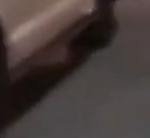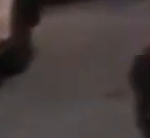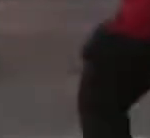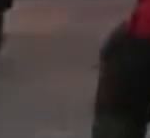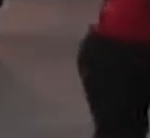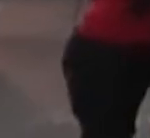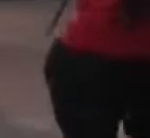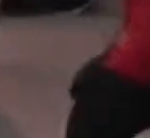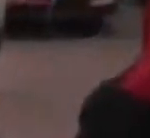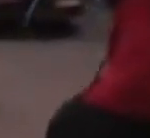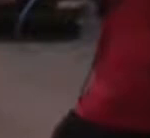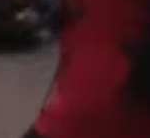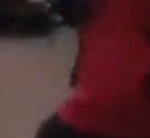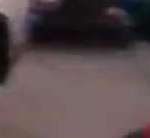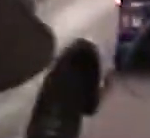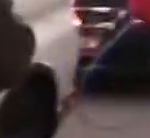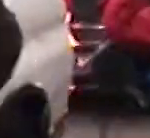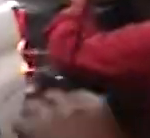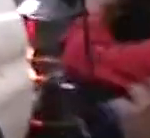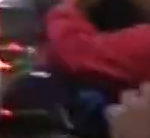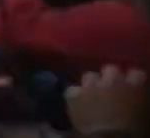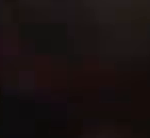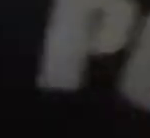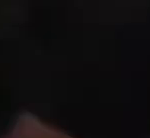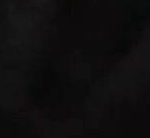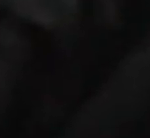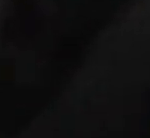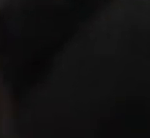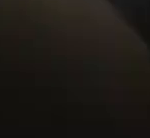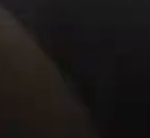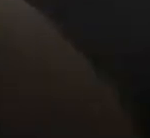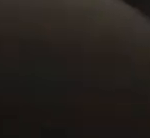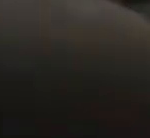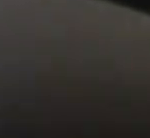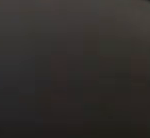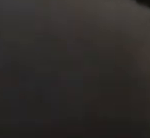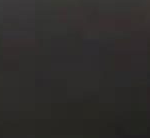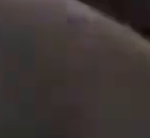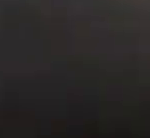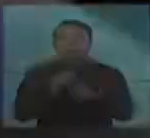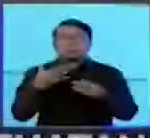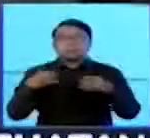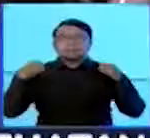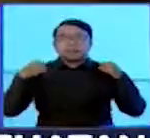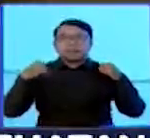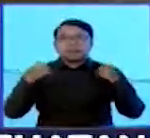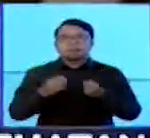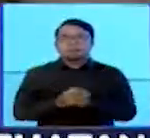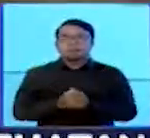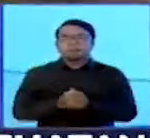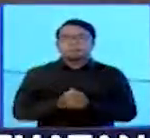keterangan dari Kabareskrim Polri Komjen pol Listyo Sigit Prabowo pihaknya juga akan melakukan pemeriksaan kesehatan dimana berdasarkan